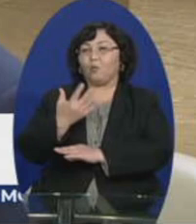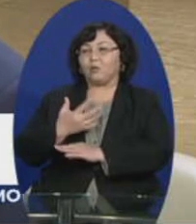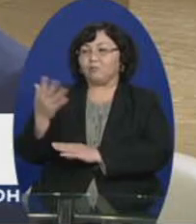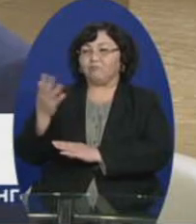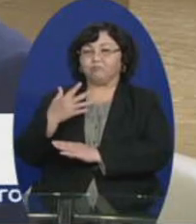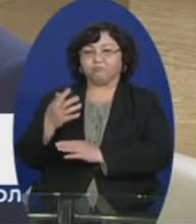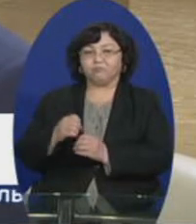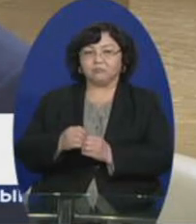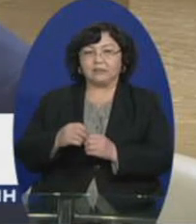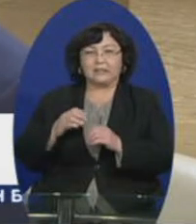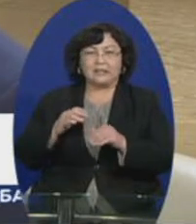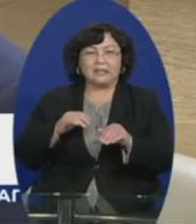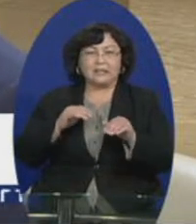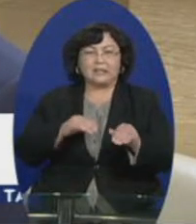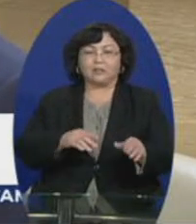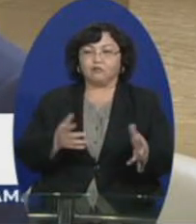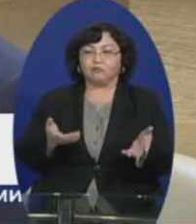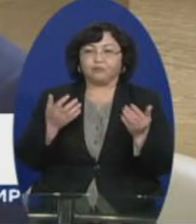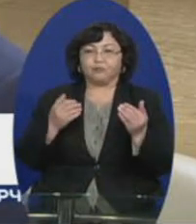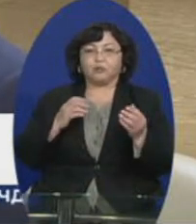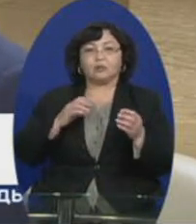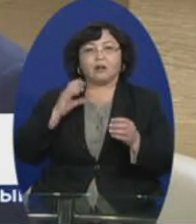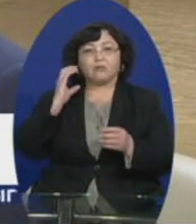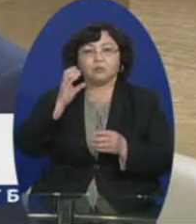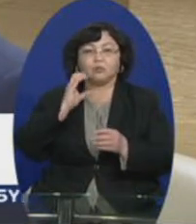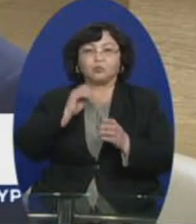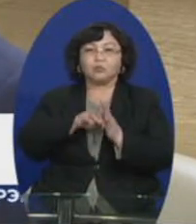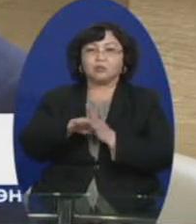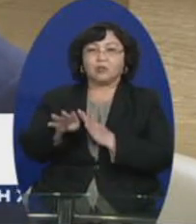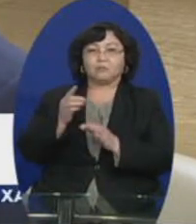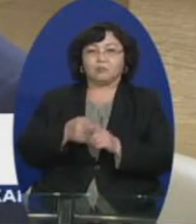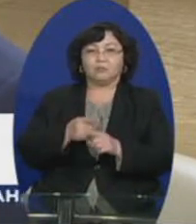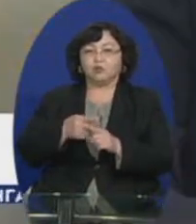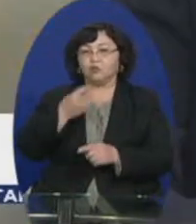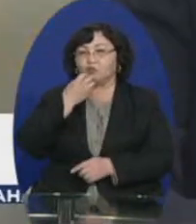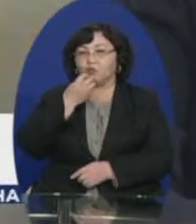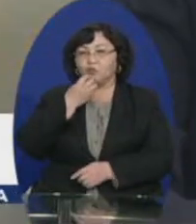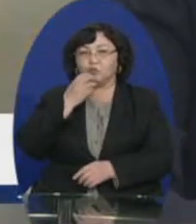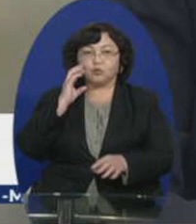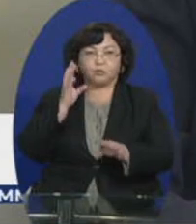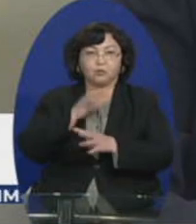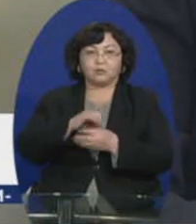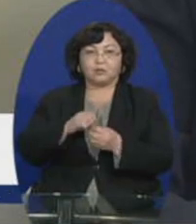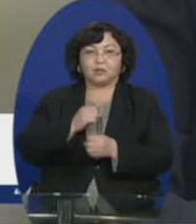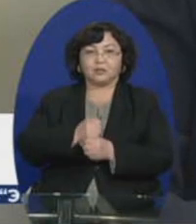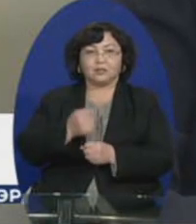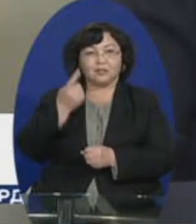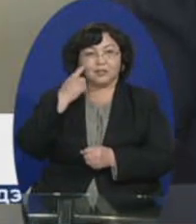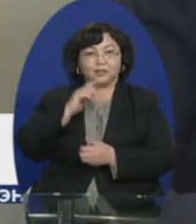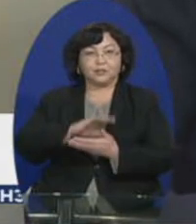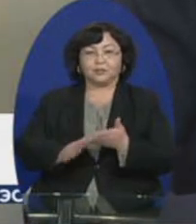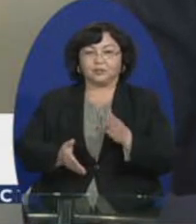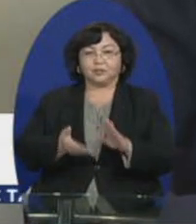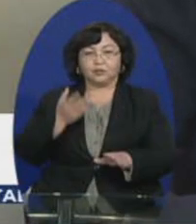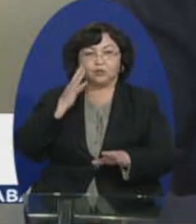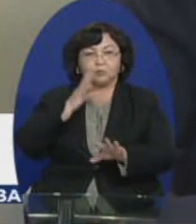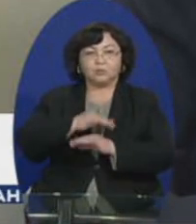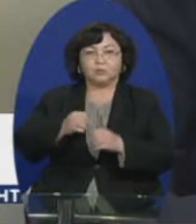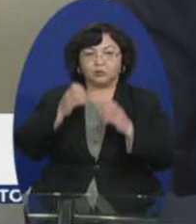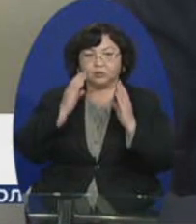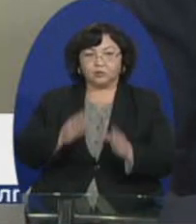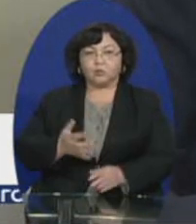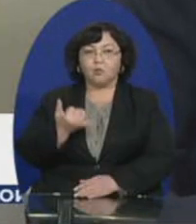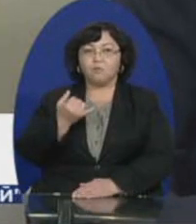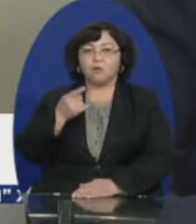төгжрлийг бууруулах, нийтийн тээврийн хүртээмжийг нэмэгдүүлэх чиглэлд Сөүлийн хэрэгжүүлж байгаа ухаалаг оновчтой шийдэл дүрийг Улаанбаатарт